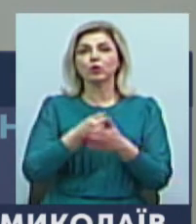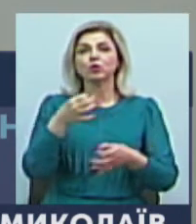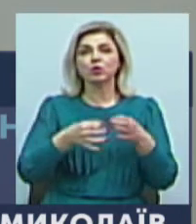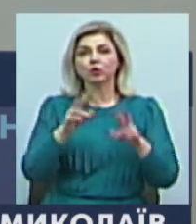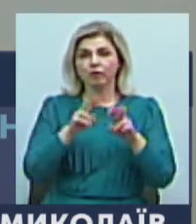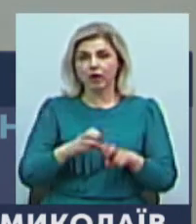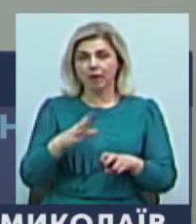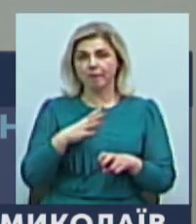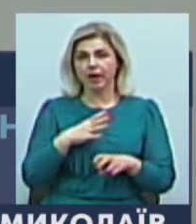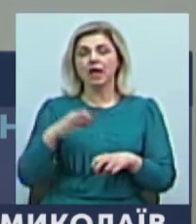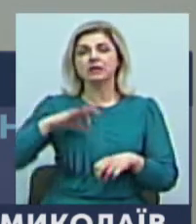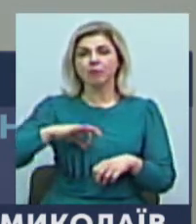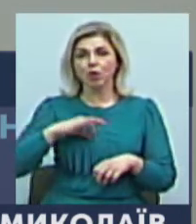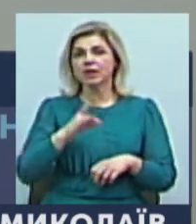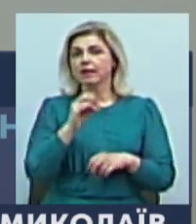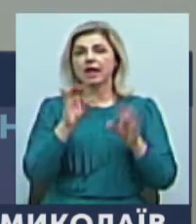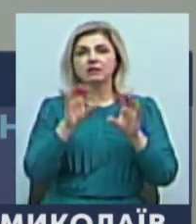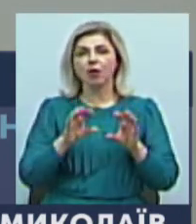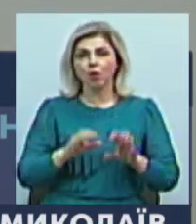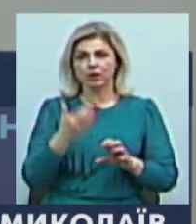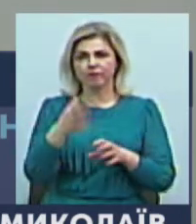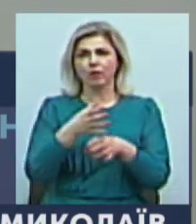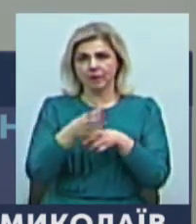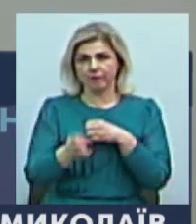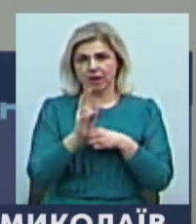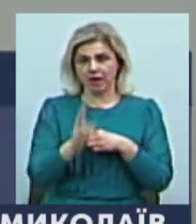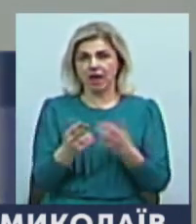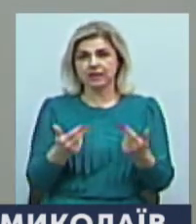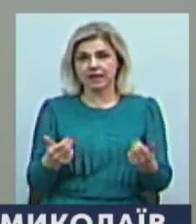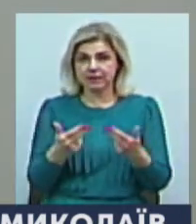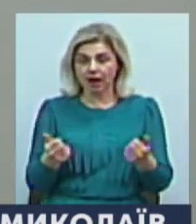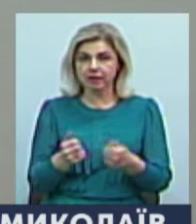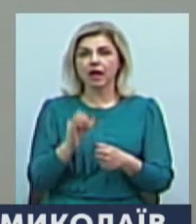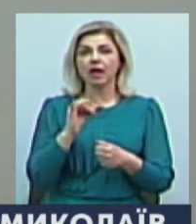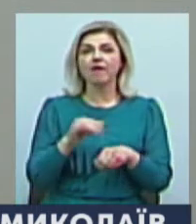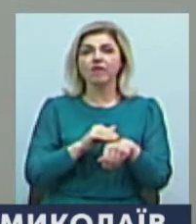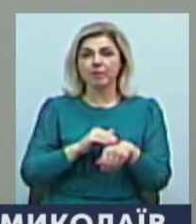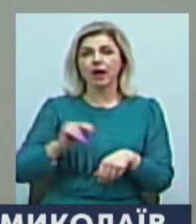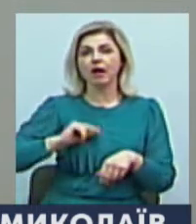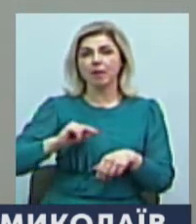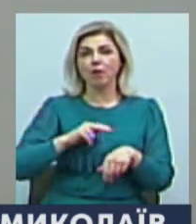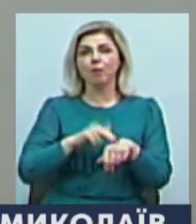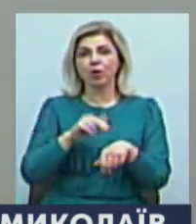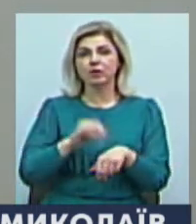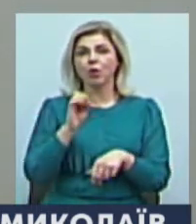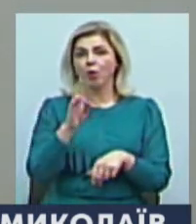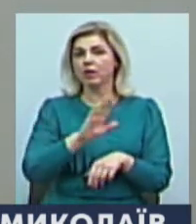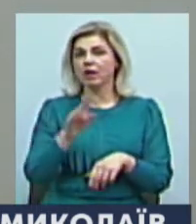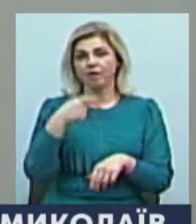незаконні заходи, внаслідок чого примусили його до зізнання. Прізвищ працівників поліції він не